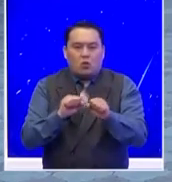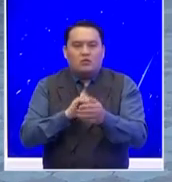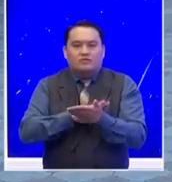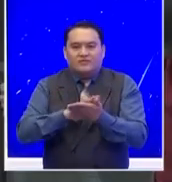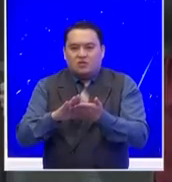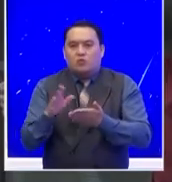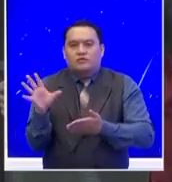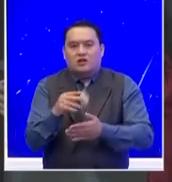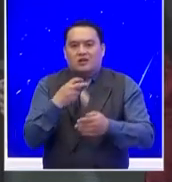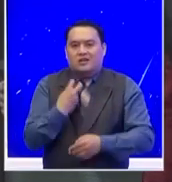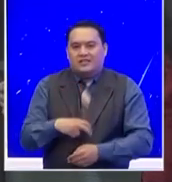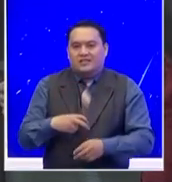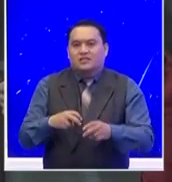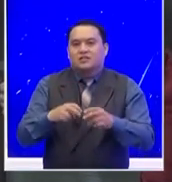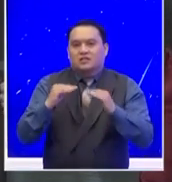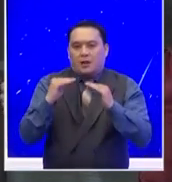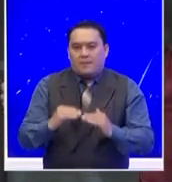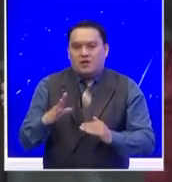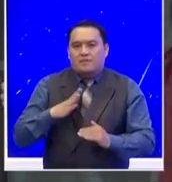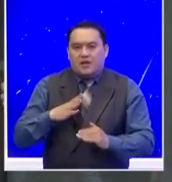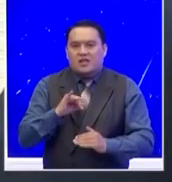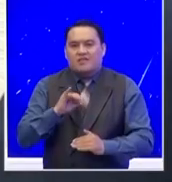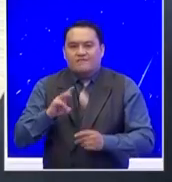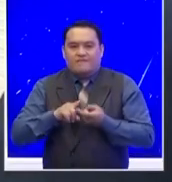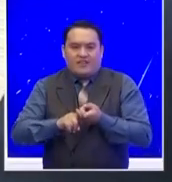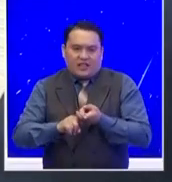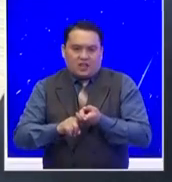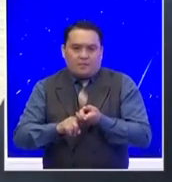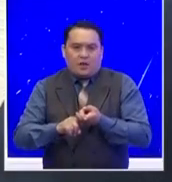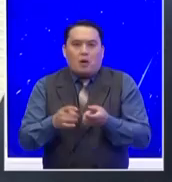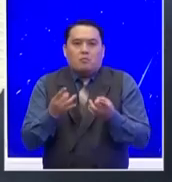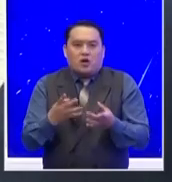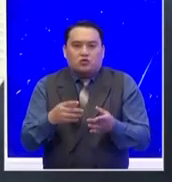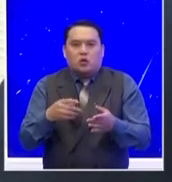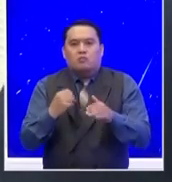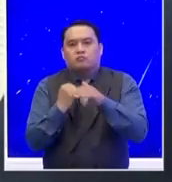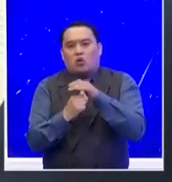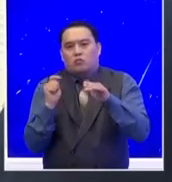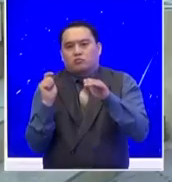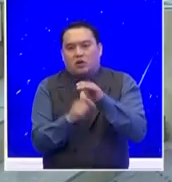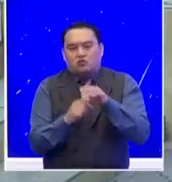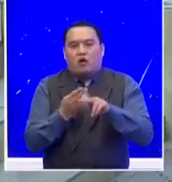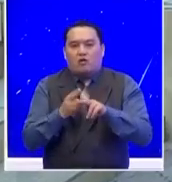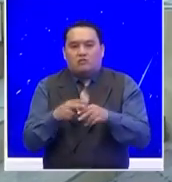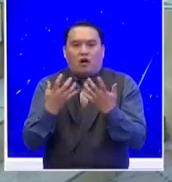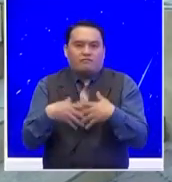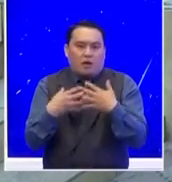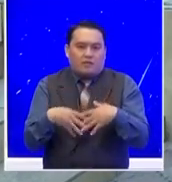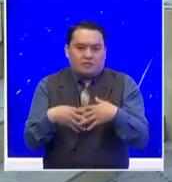в разы снижает риск заражения респираторными вирусными инфекциями. Принцип простой. Проходишь через этот тоннель и